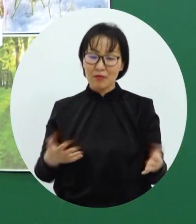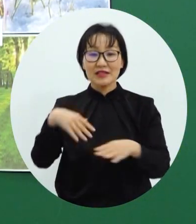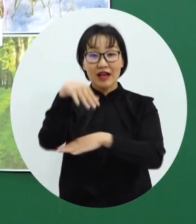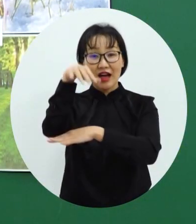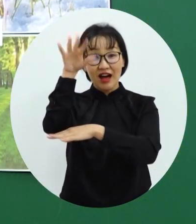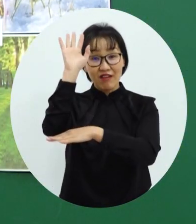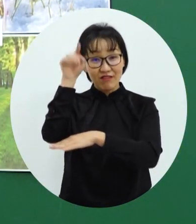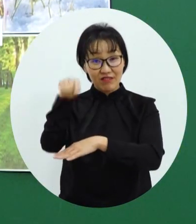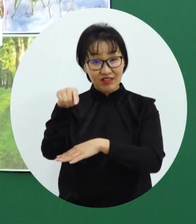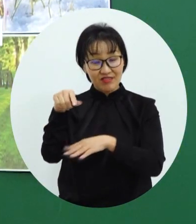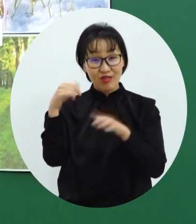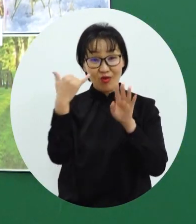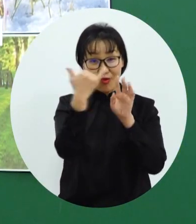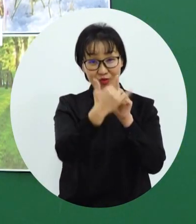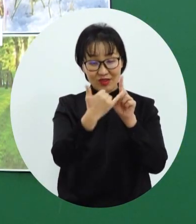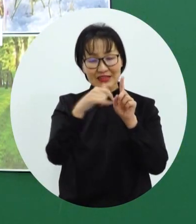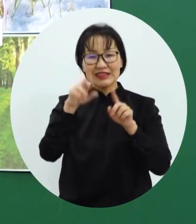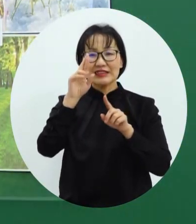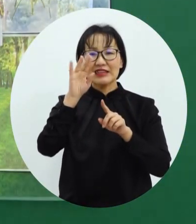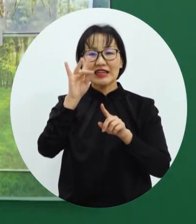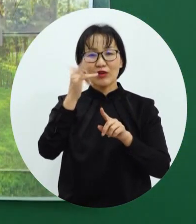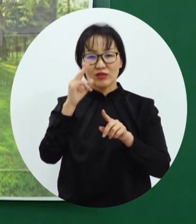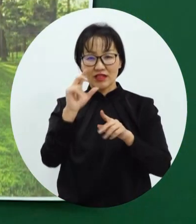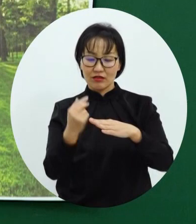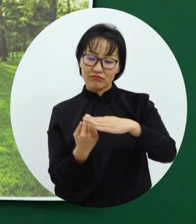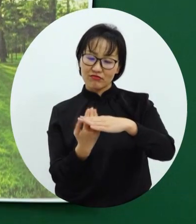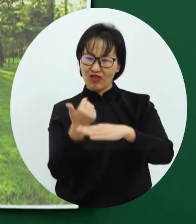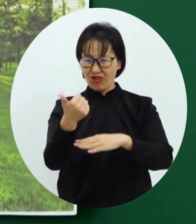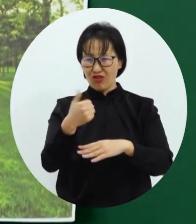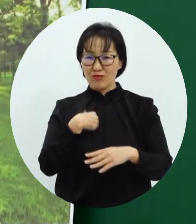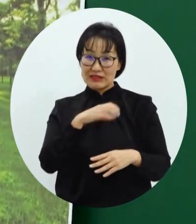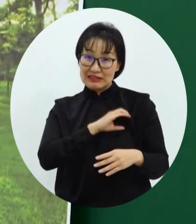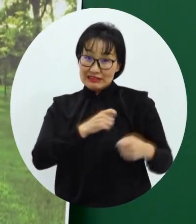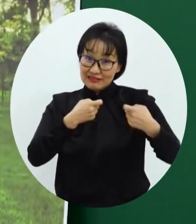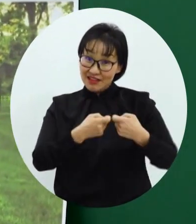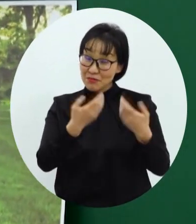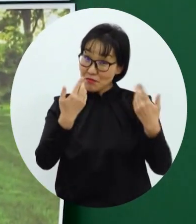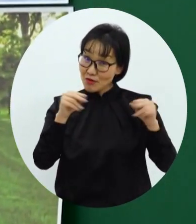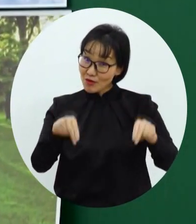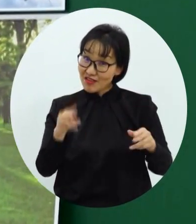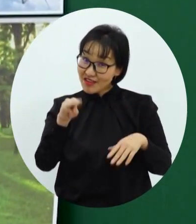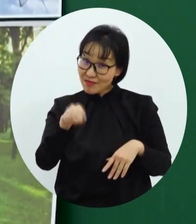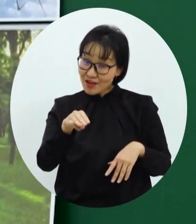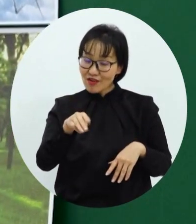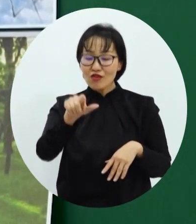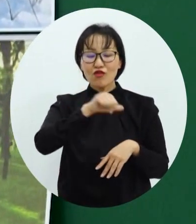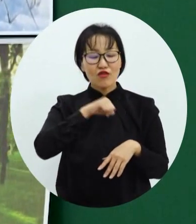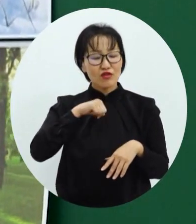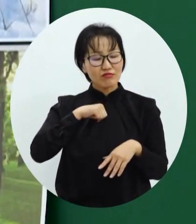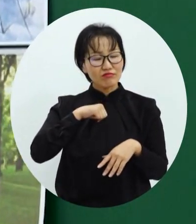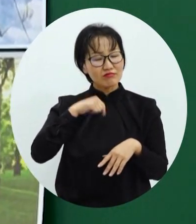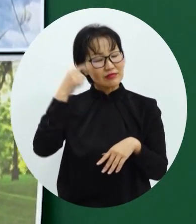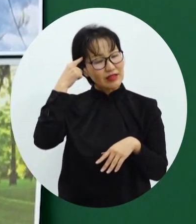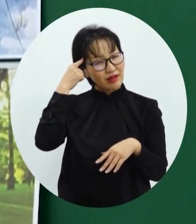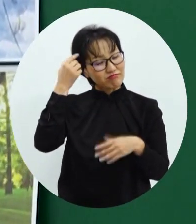Хаврын улирлын яргуу цэцэг урхан чамд таалагддаг гэж болно. Гих мичлэнгээр хүүхдүүд өөрийнхөө санааг бичнэ